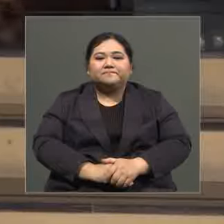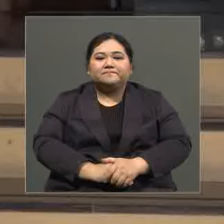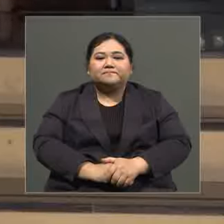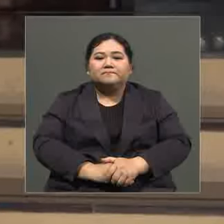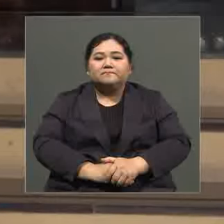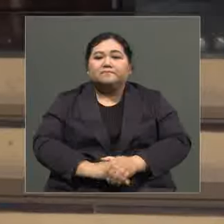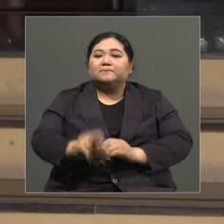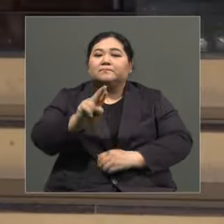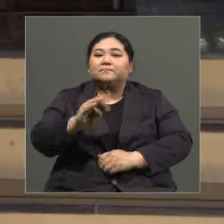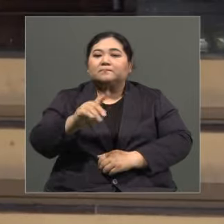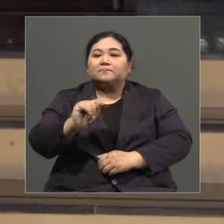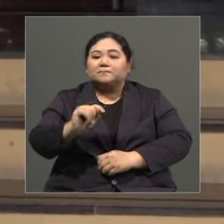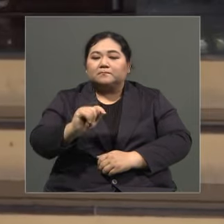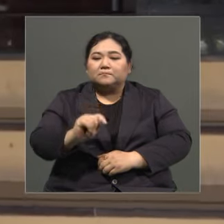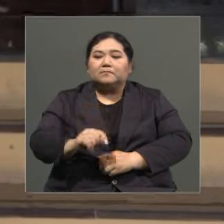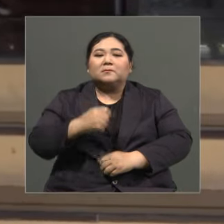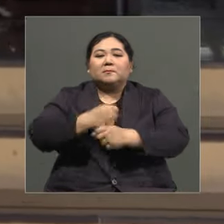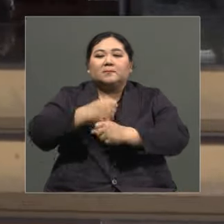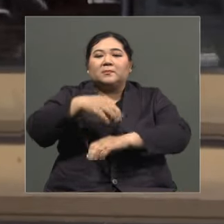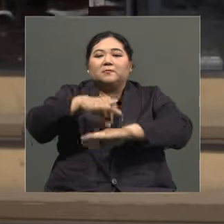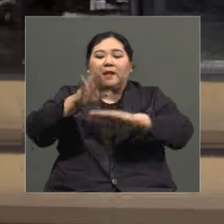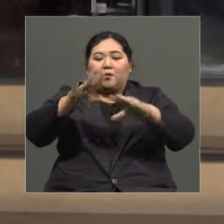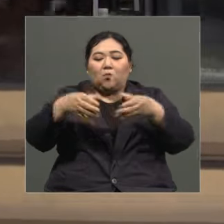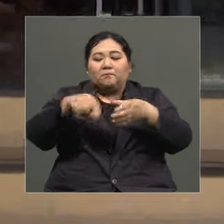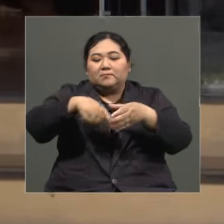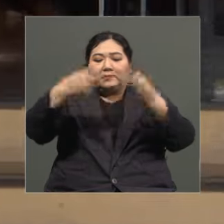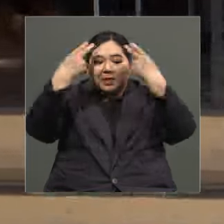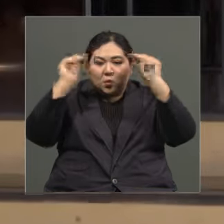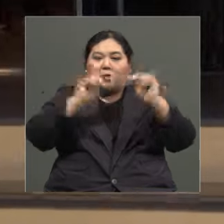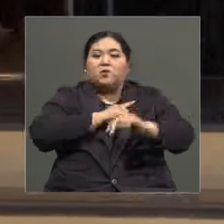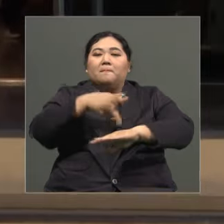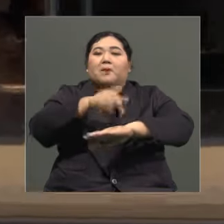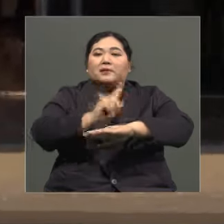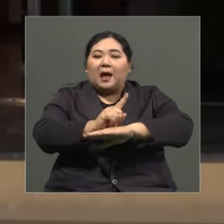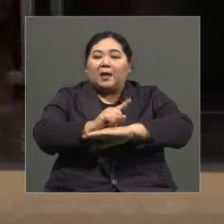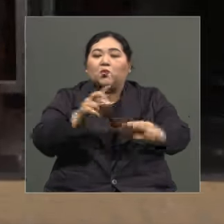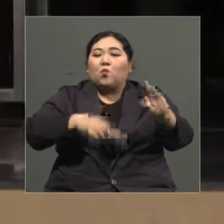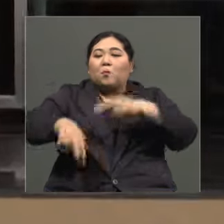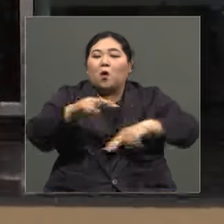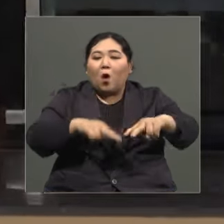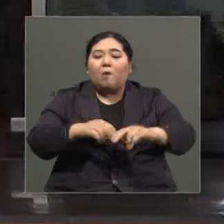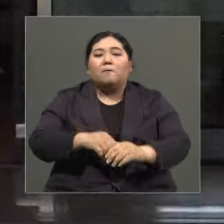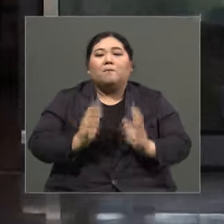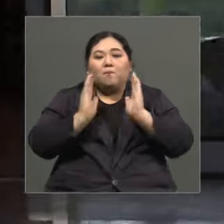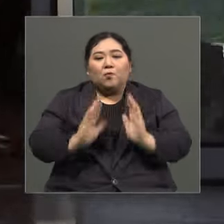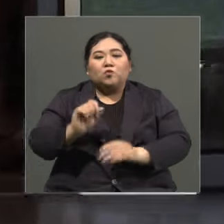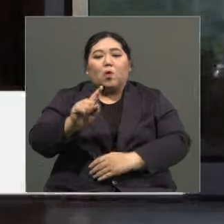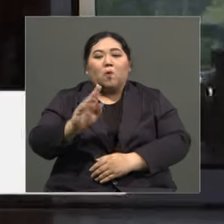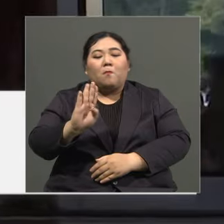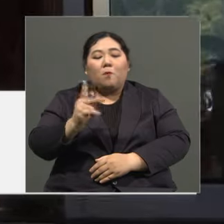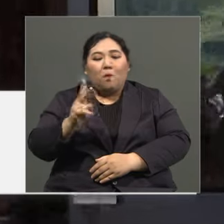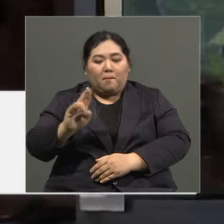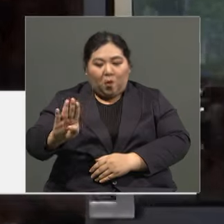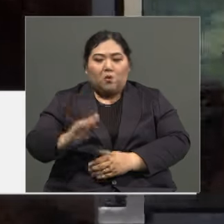สินธุไพรรัฐมนตรีประจำสำนักนายกรัฐมนตรีในฐานะประธานกรรมการคุ้มครองผู้บริโภคก็ยืนชันนะครับผ่านรายการ